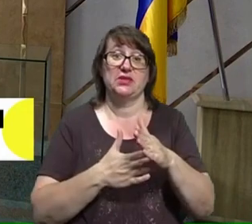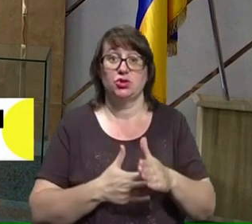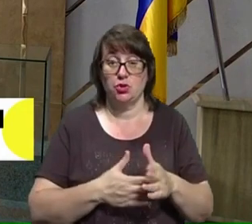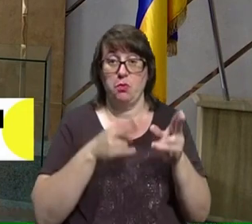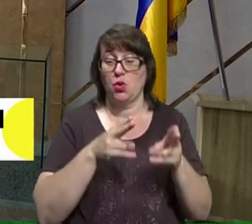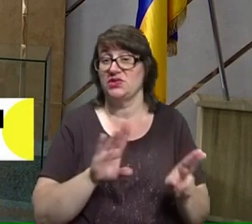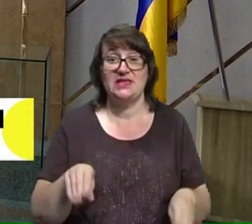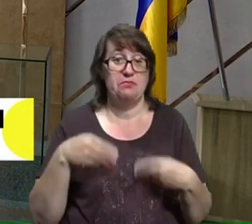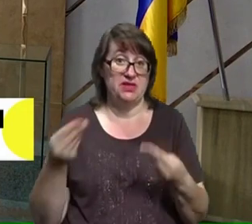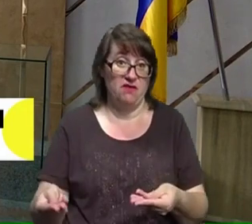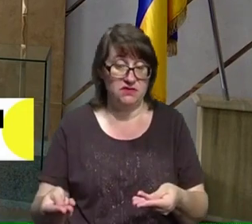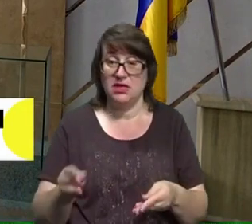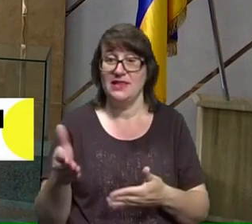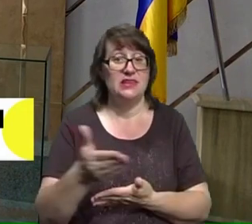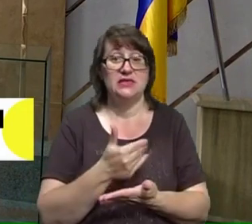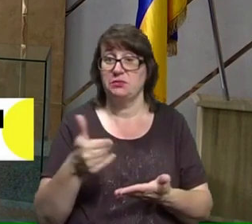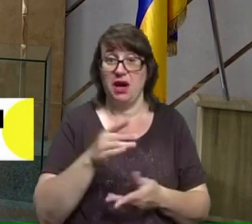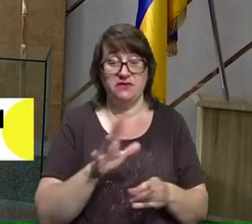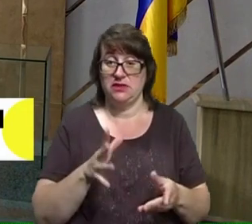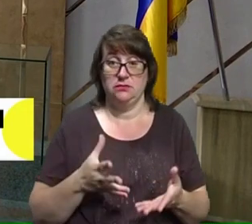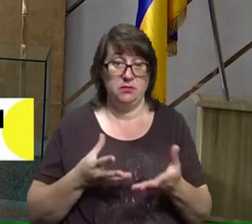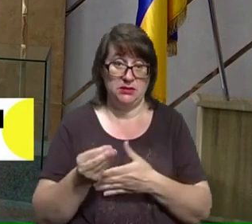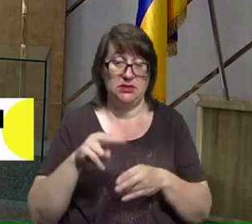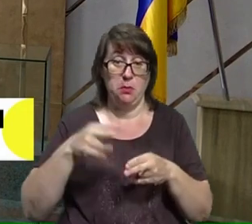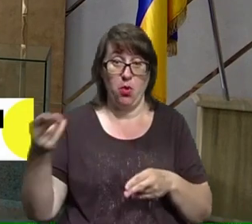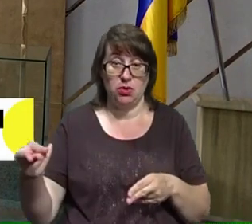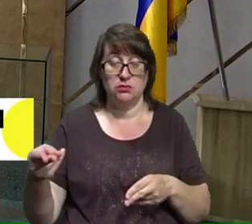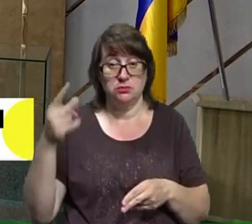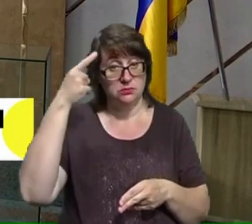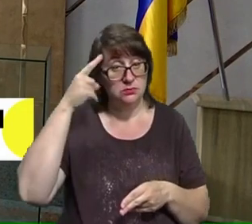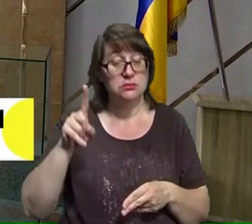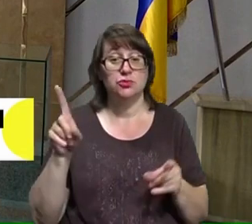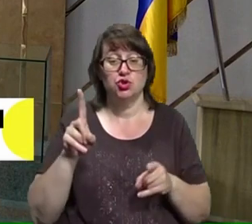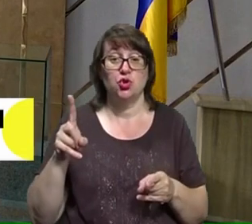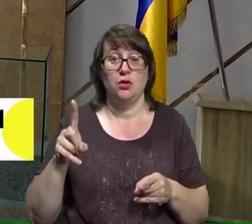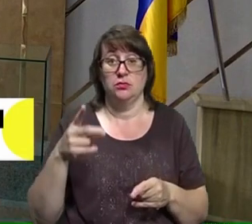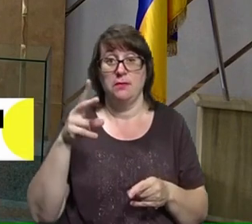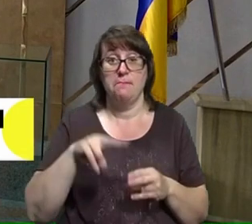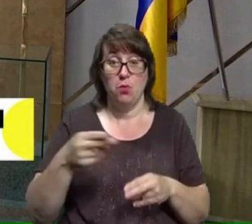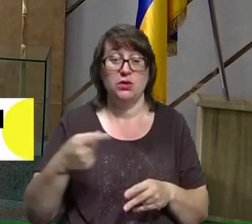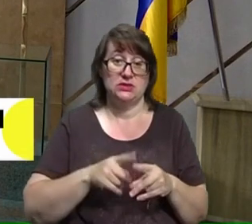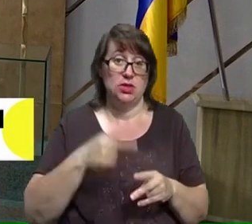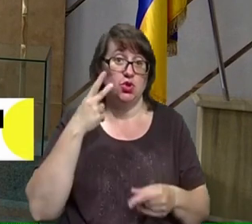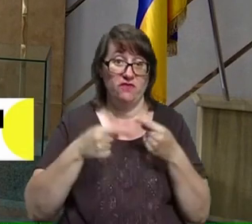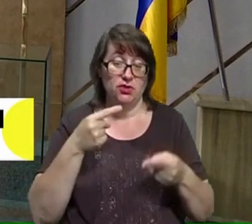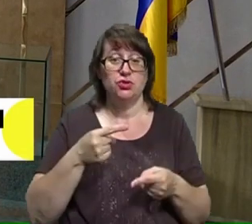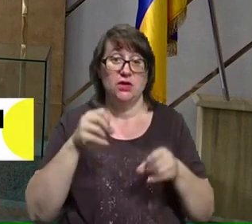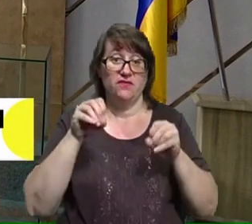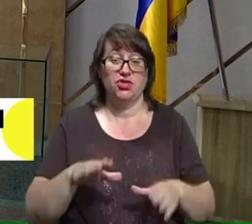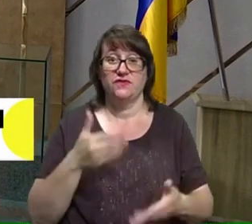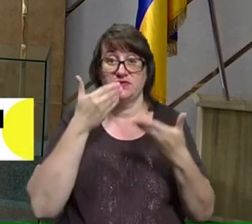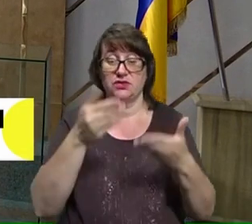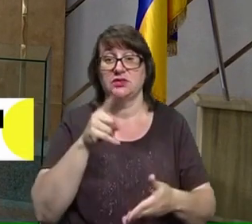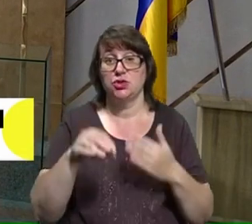не збирався платити надуманий борг, оплачувати задуманий борг, тому цей довічно загратований вирішив звернутися за допомогою до